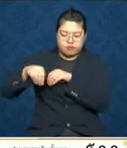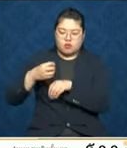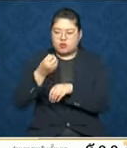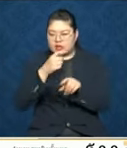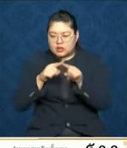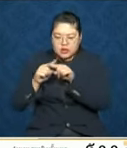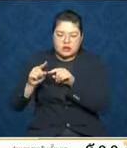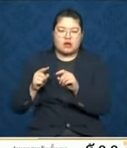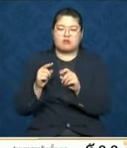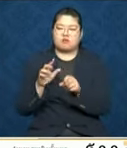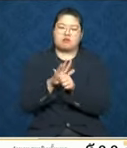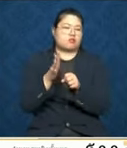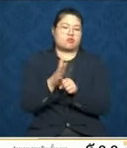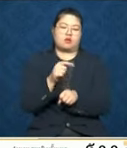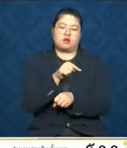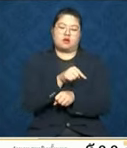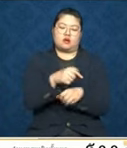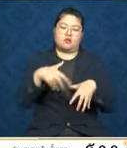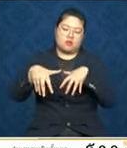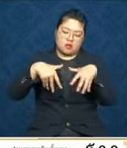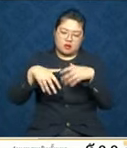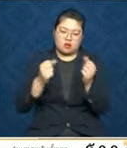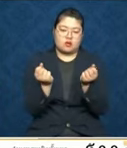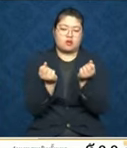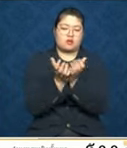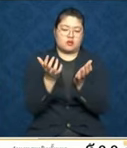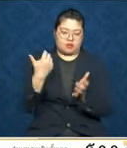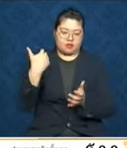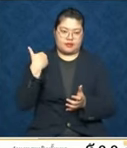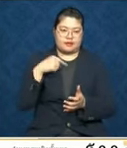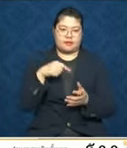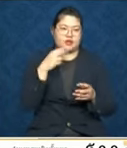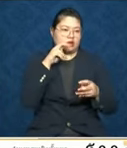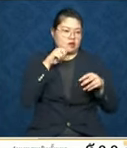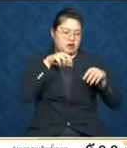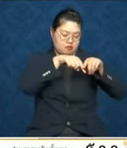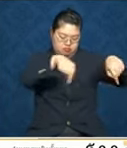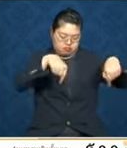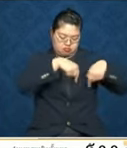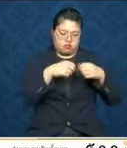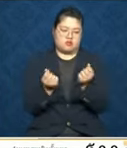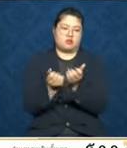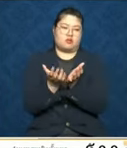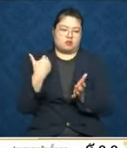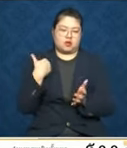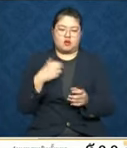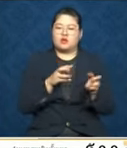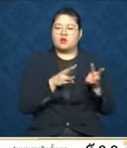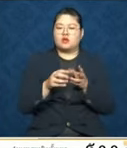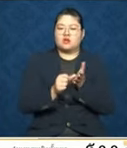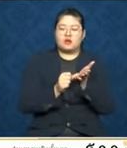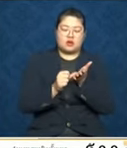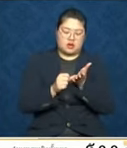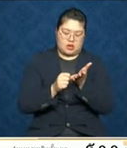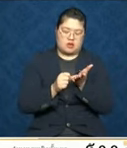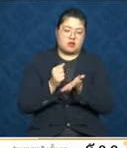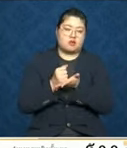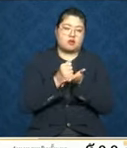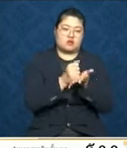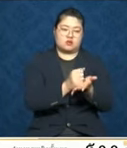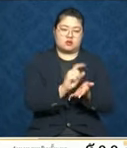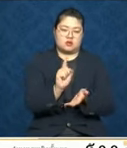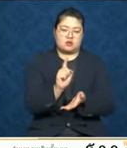ริโภคสร้างความเดือดร้อนให้กับประชาชนที่อาศัยอยู่บริเวณอ่างเก็บน้ำนี้เพื่อเป็นการแก้ไขปัญหาความเดือดร้อนจาก